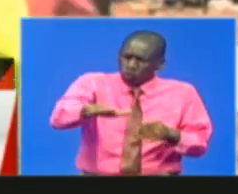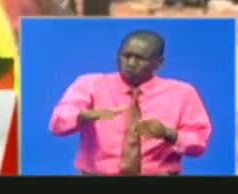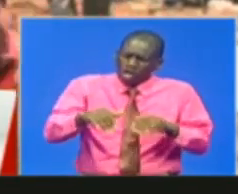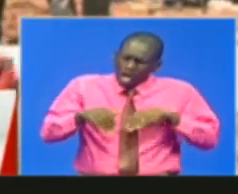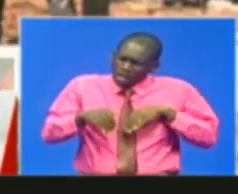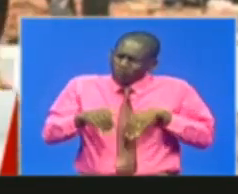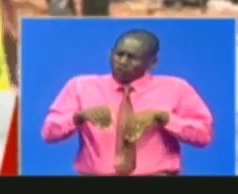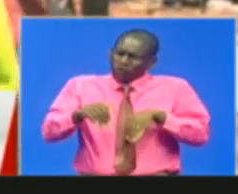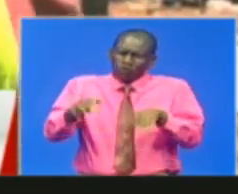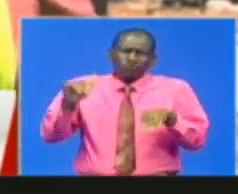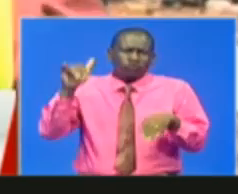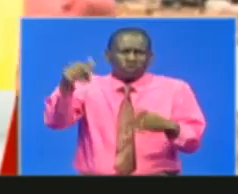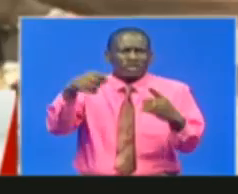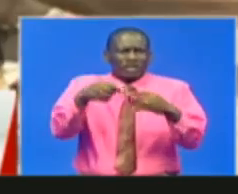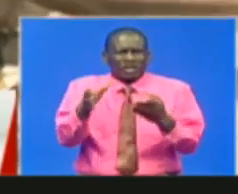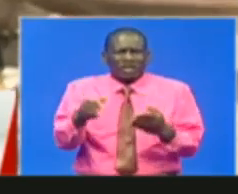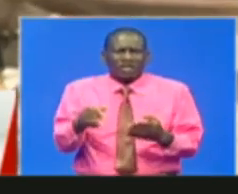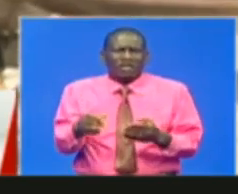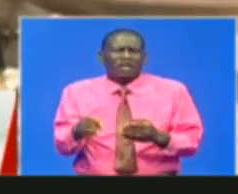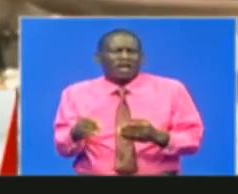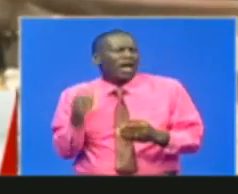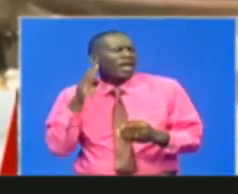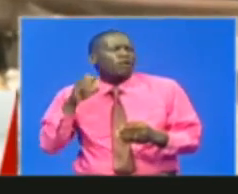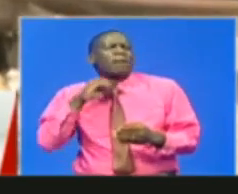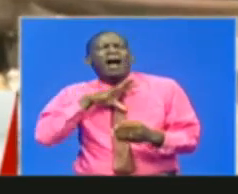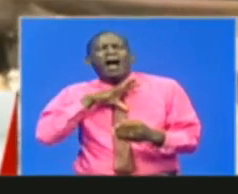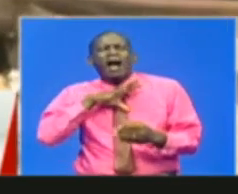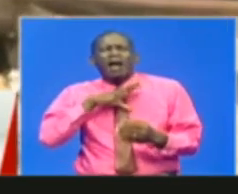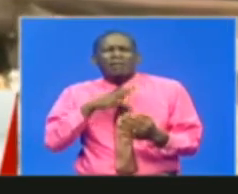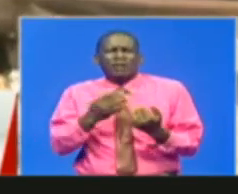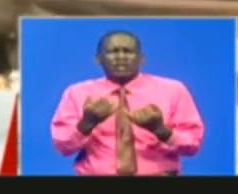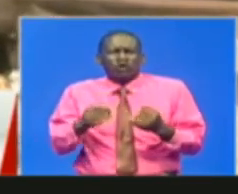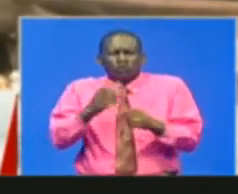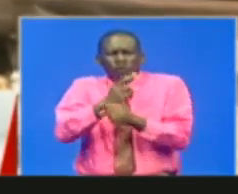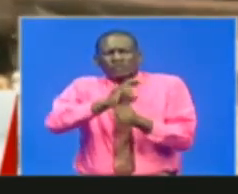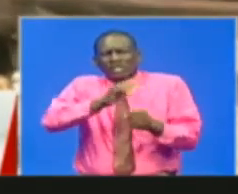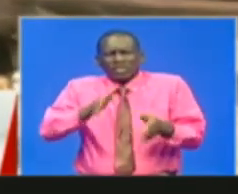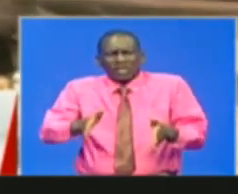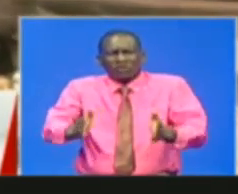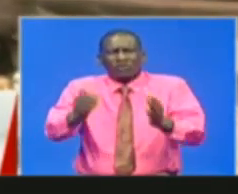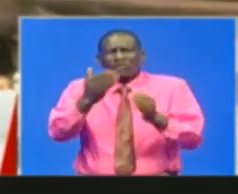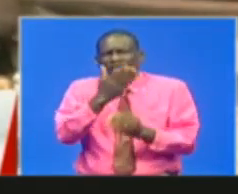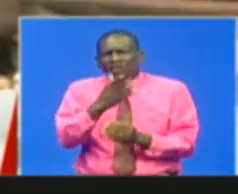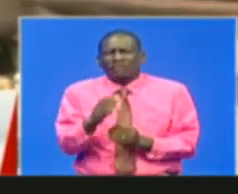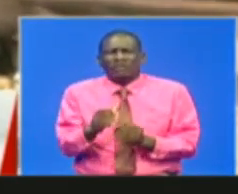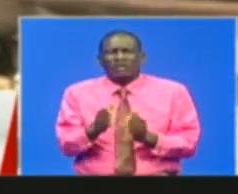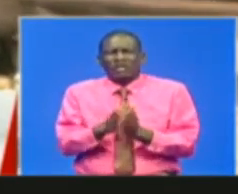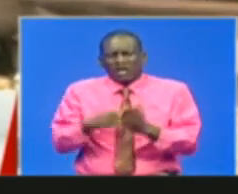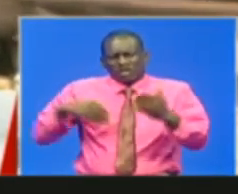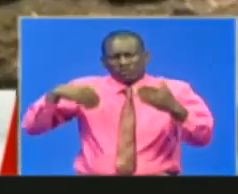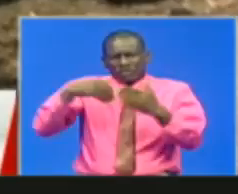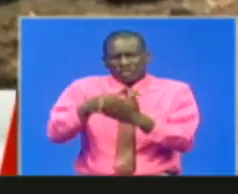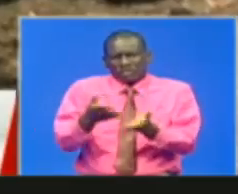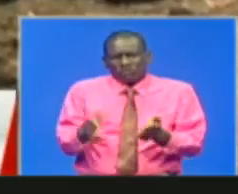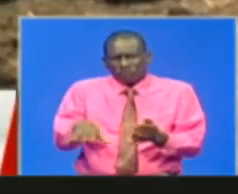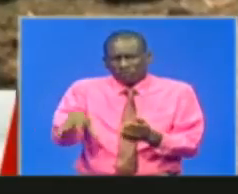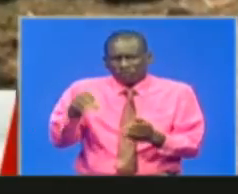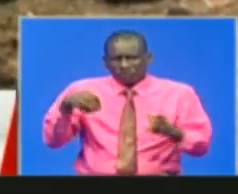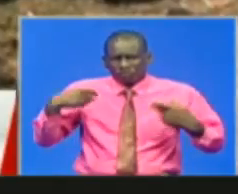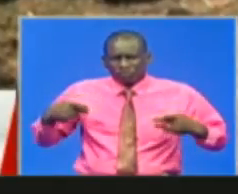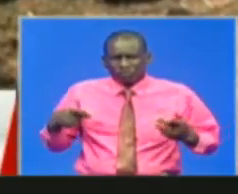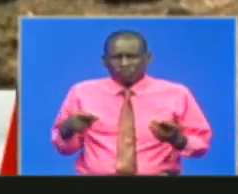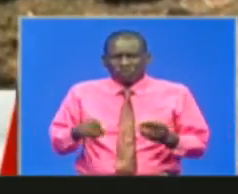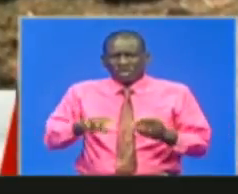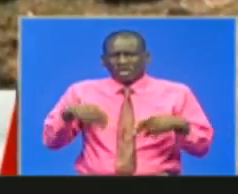nikafuata mpaka hapa sasa. Ndio nikasikia nduru imepigwa sasa. Tukaingilia ile njia nyingine huko. Tukafika mpaka hapa, tukapata watu